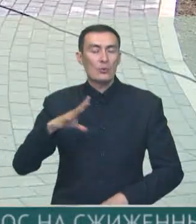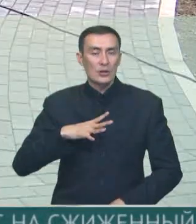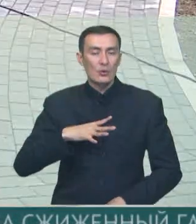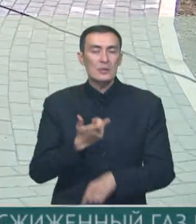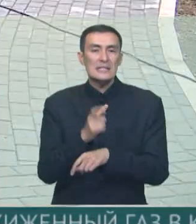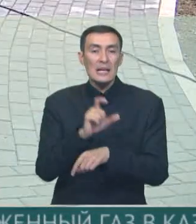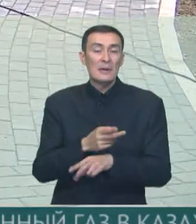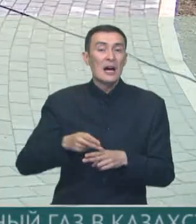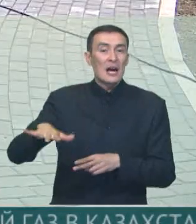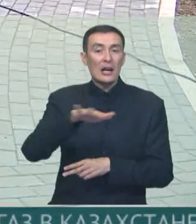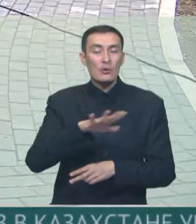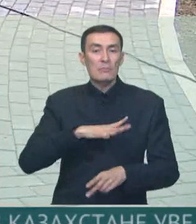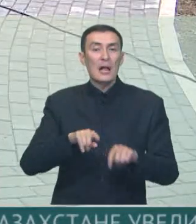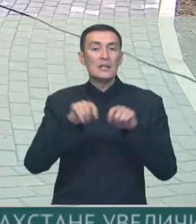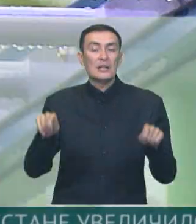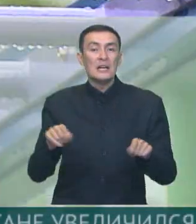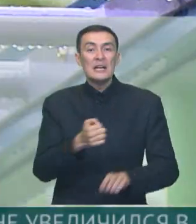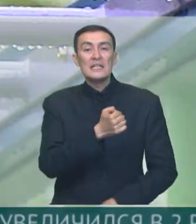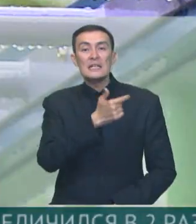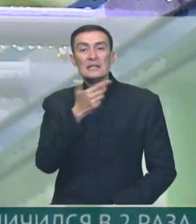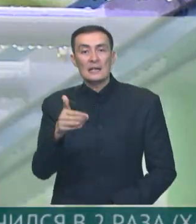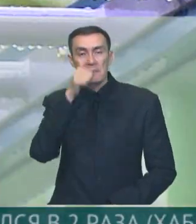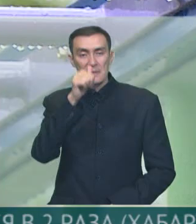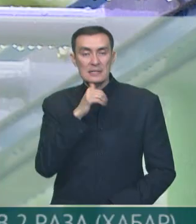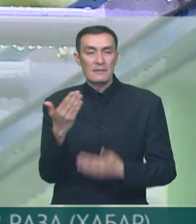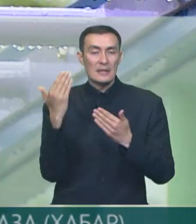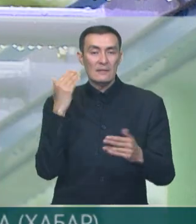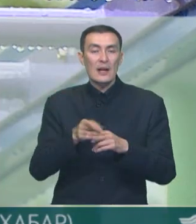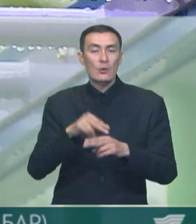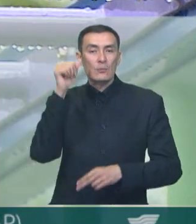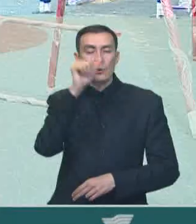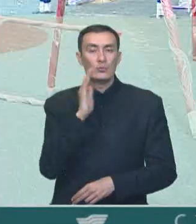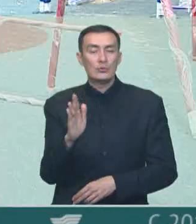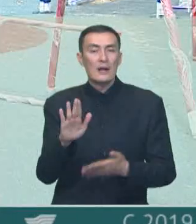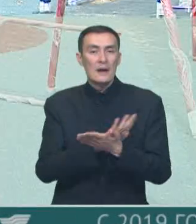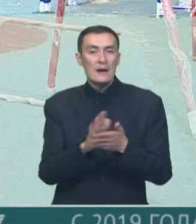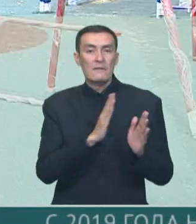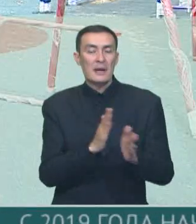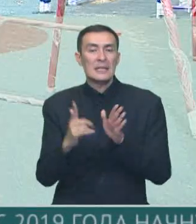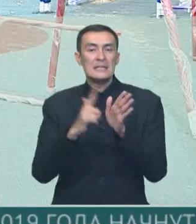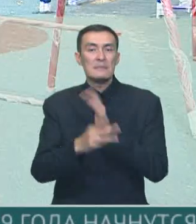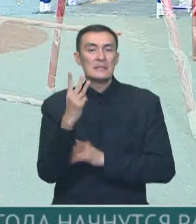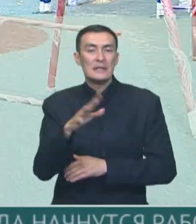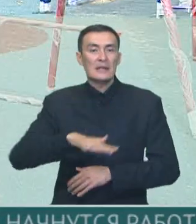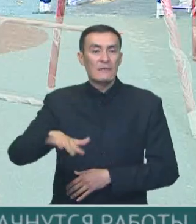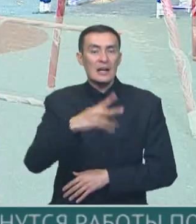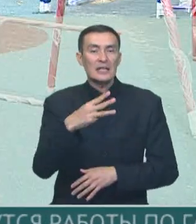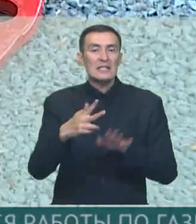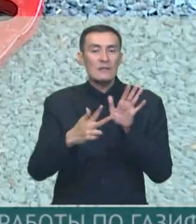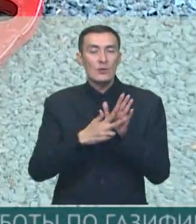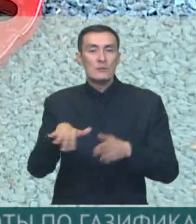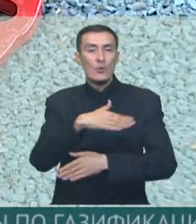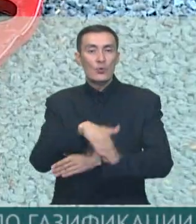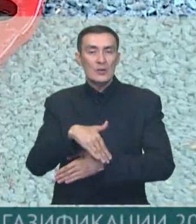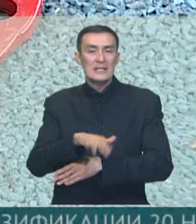Но сам район был образован несколько месяцев назад. В этом году здесь приведут в порядок 73 двора, 38